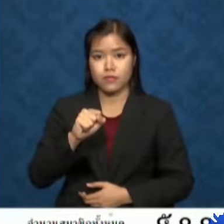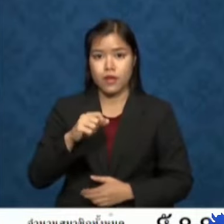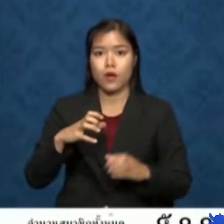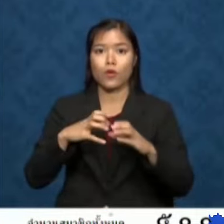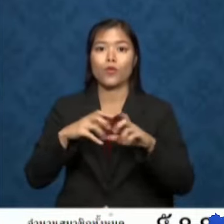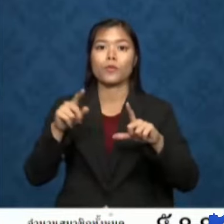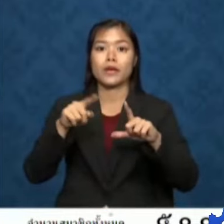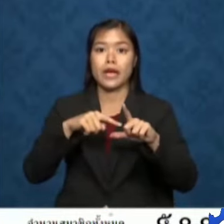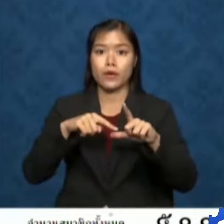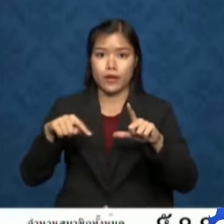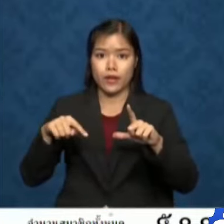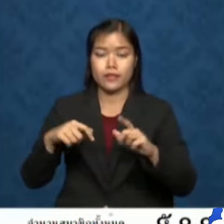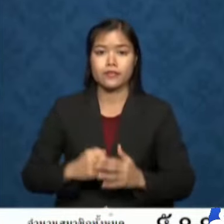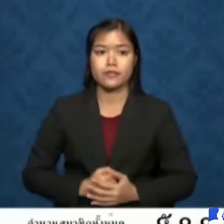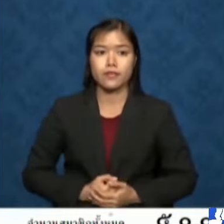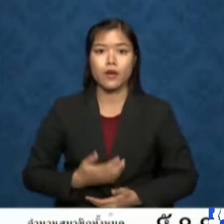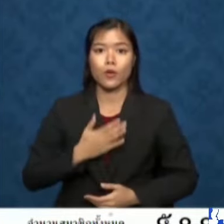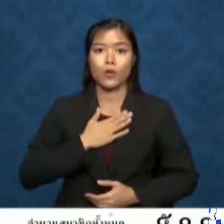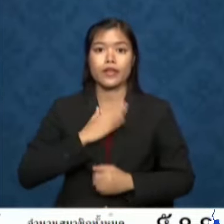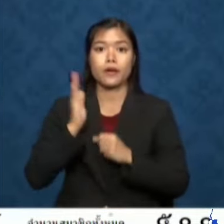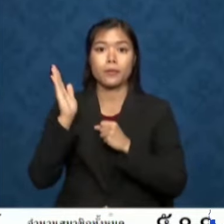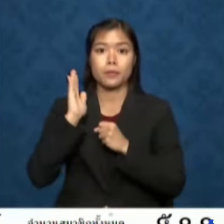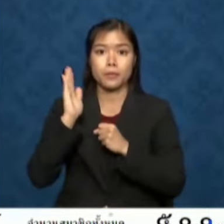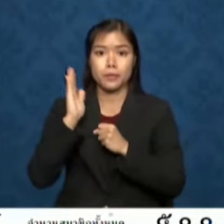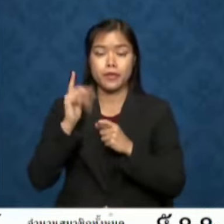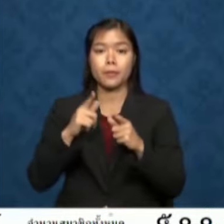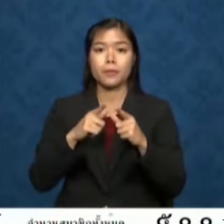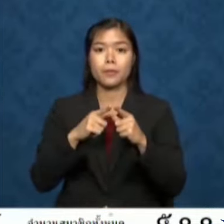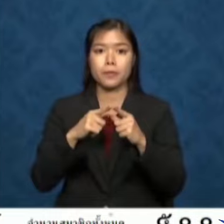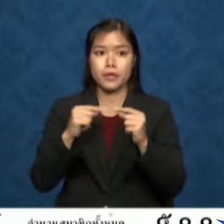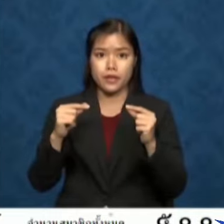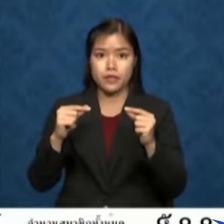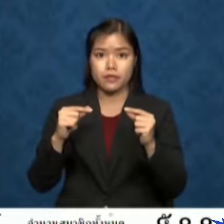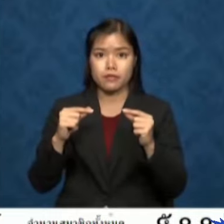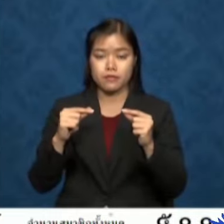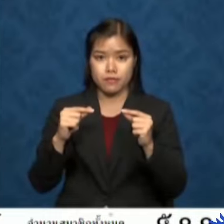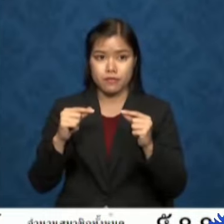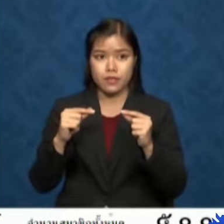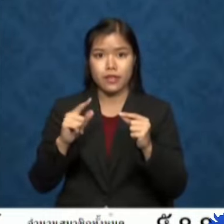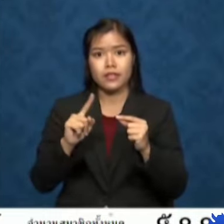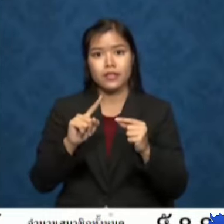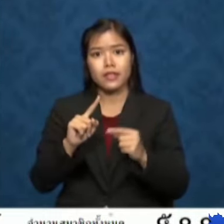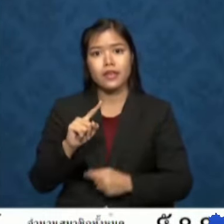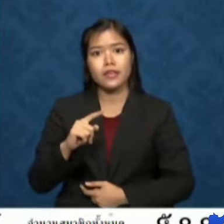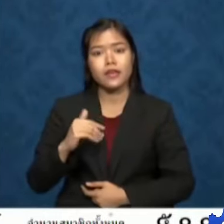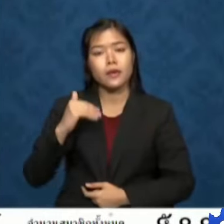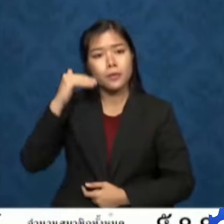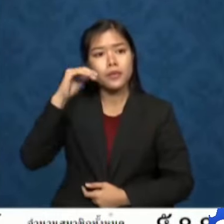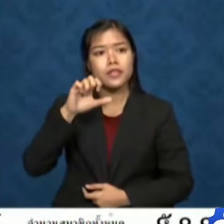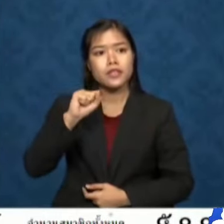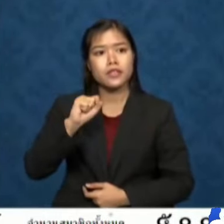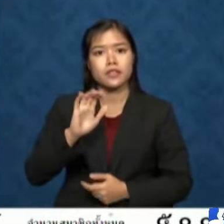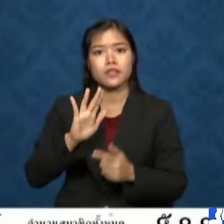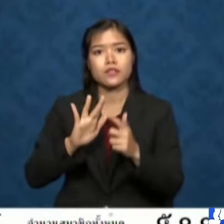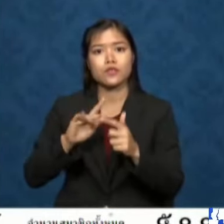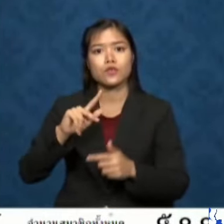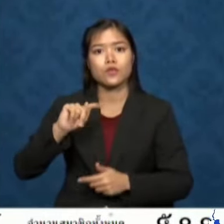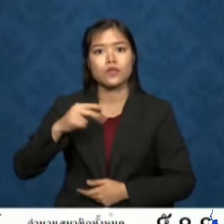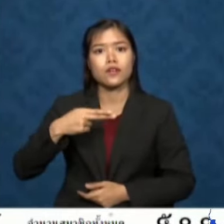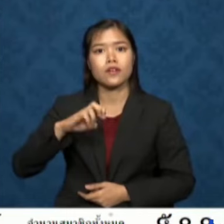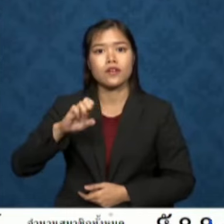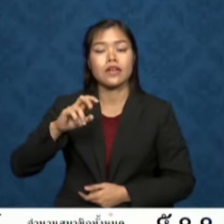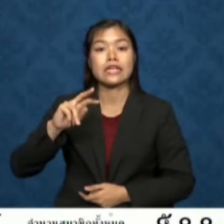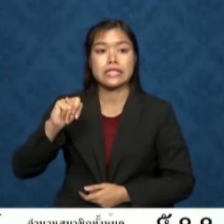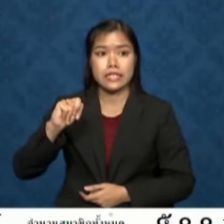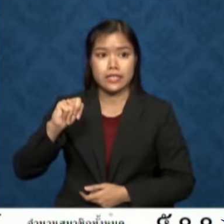วันนี้เนี่ยครับผมมีเรื่องที่จะพูดถึงเ่อพี่สุทินของผมครับแต่สงสัยว่าผมเรียกชื่อย่อว่าพี่ทินนะฮะ